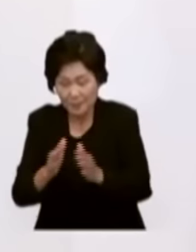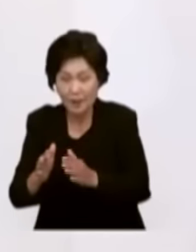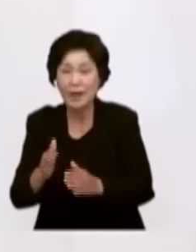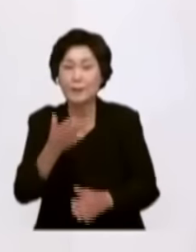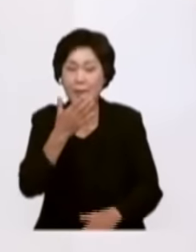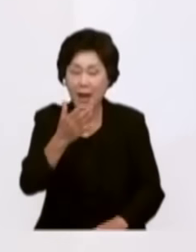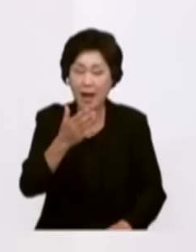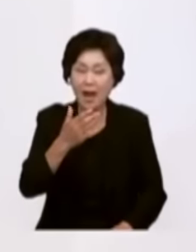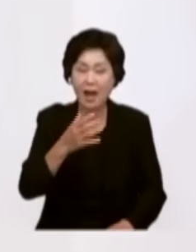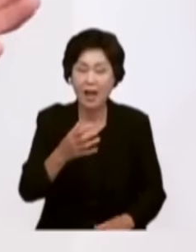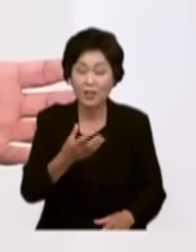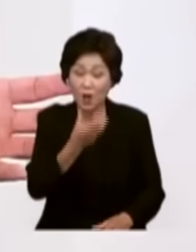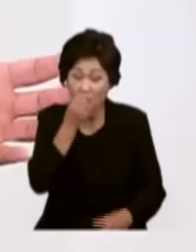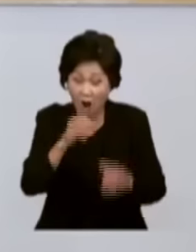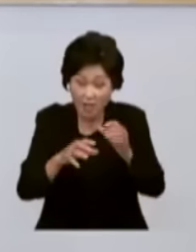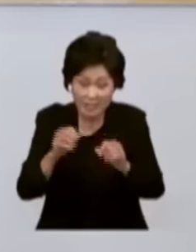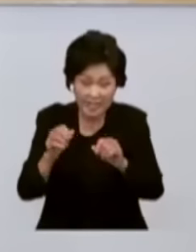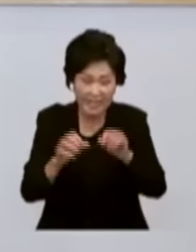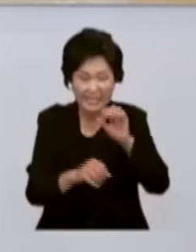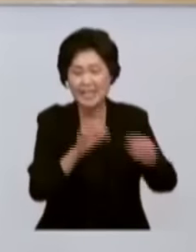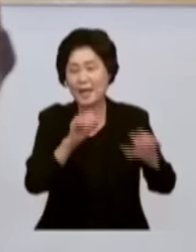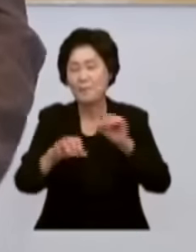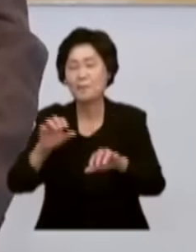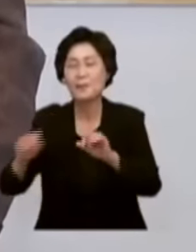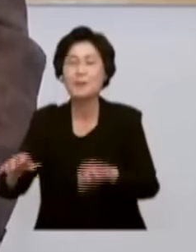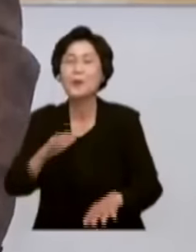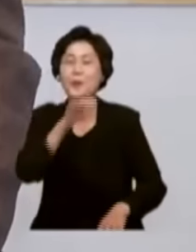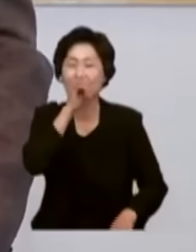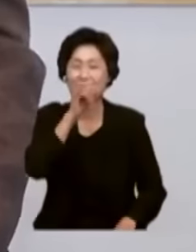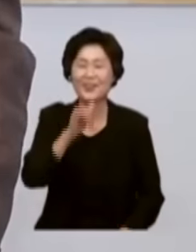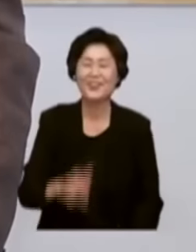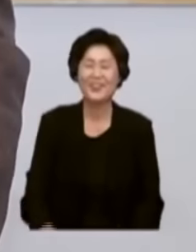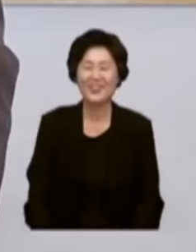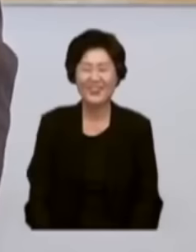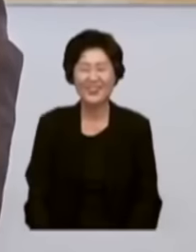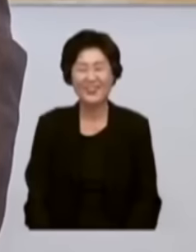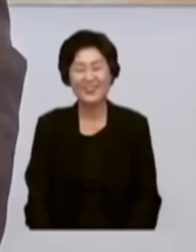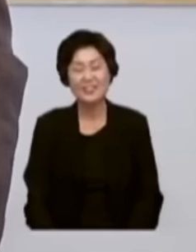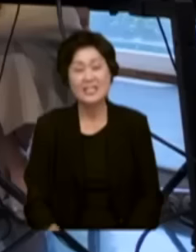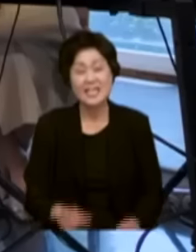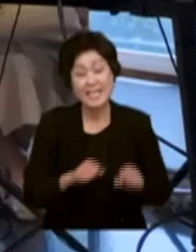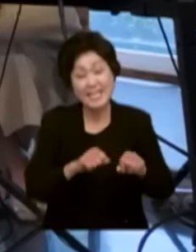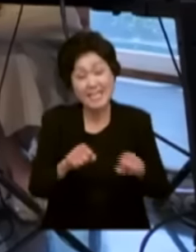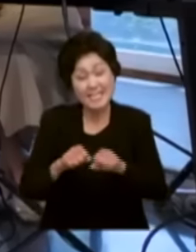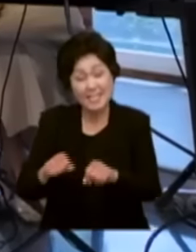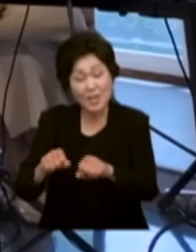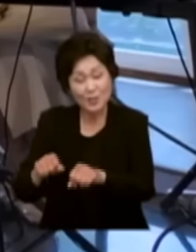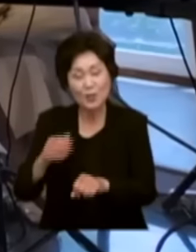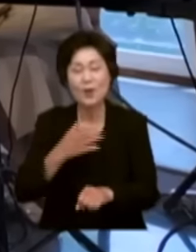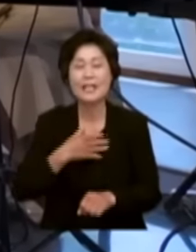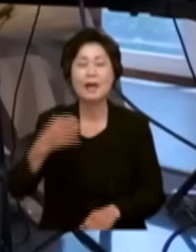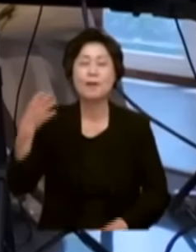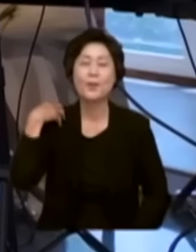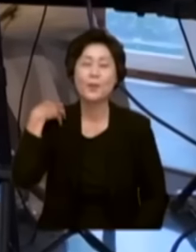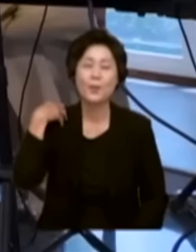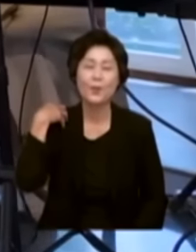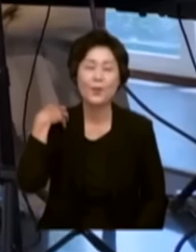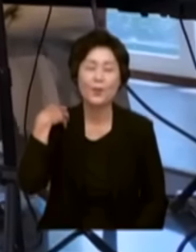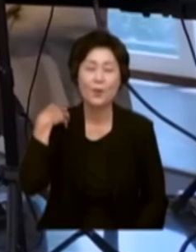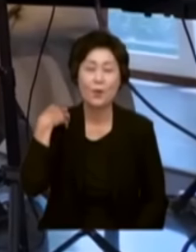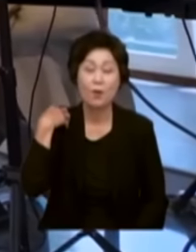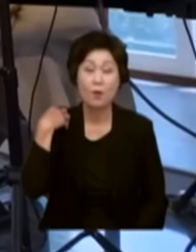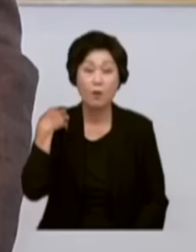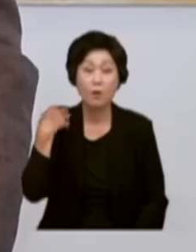그리고 분리수거 다 해서 갖다 버리고 내일 아침 신문에 나오겠다. 조영구 철났다. 아 진짜. 그리고 청소 다 해주고 그러니까